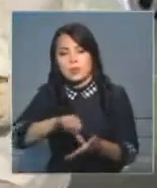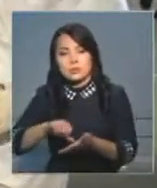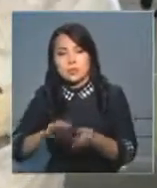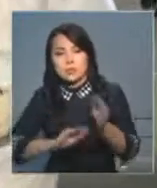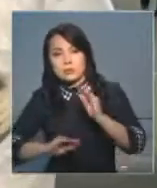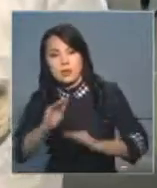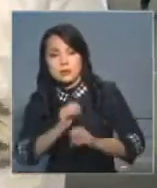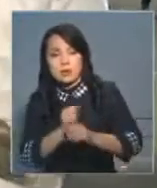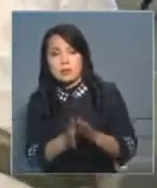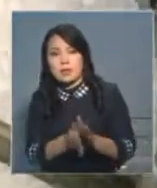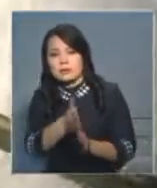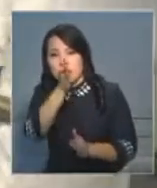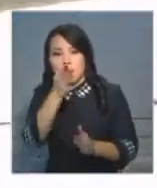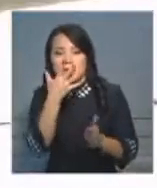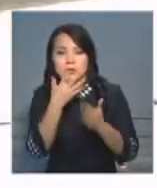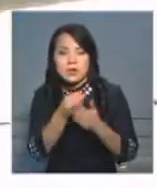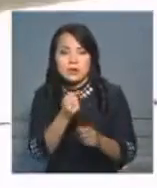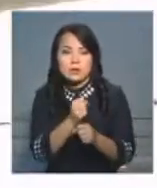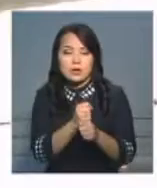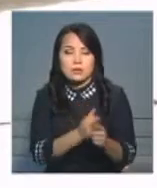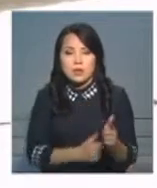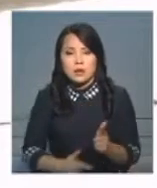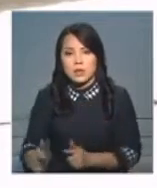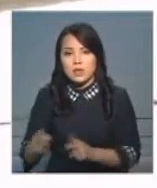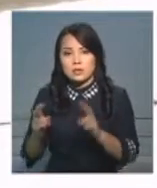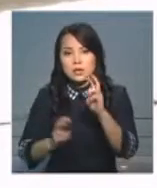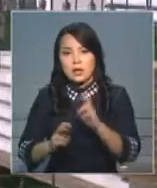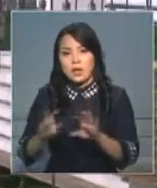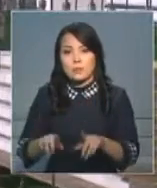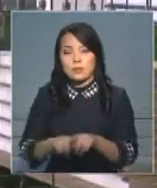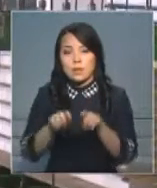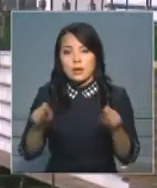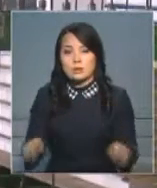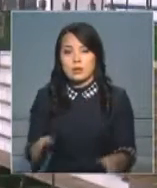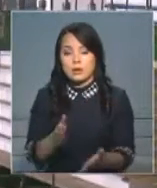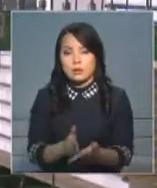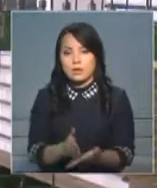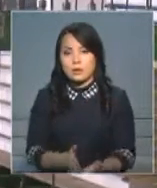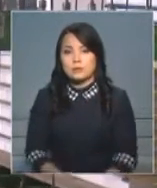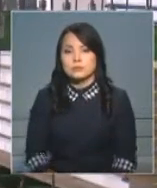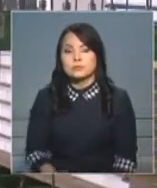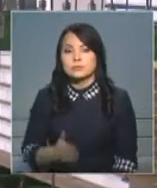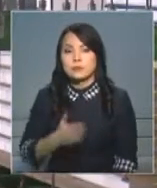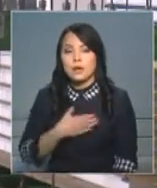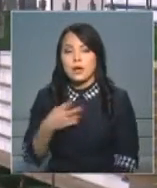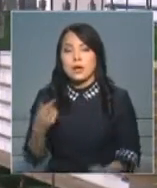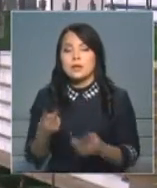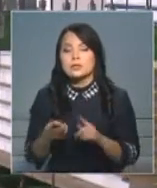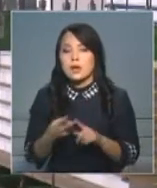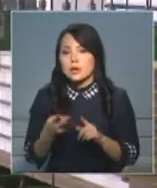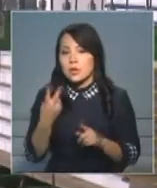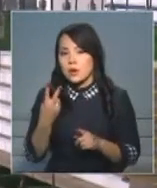да толығымен өз цехтарында әзірлеуге қол жеткізген. Бұл панельдер бізде де екі түрі бар. Біреуі